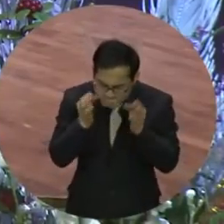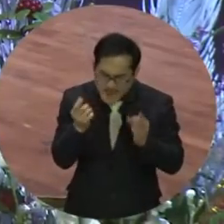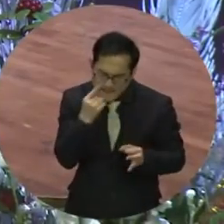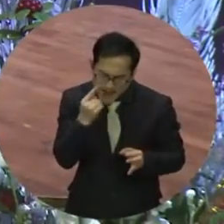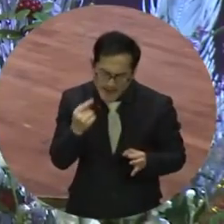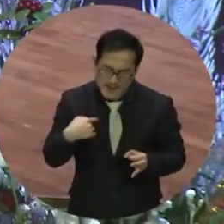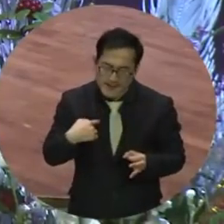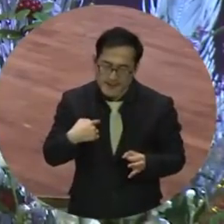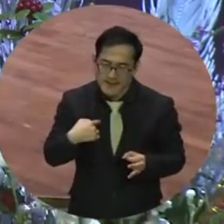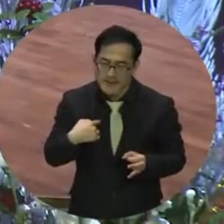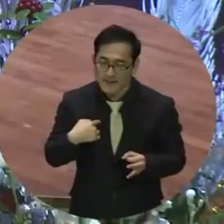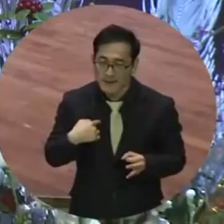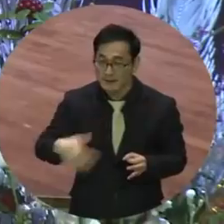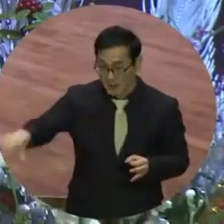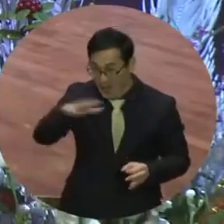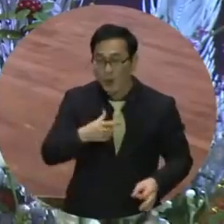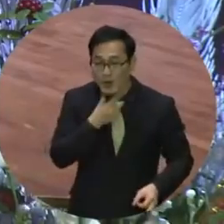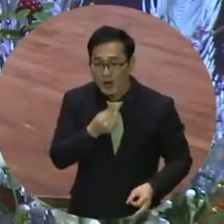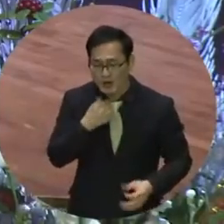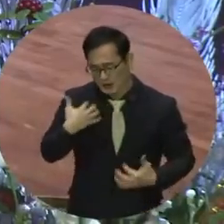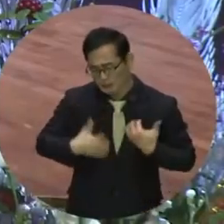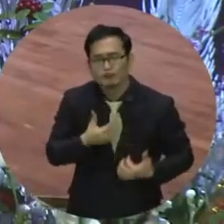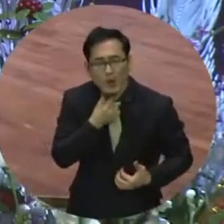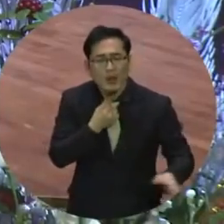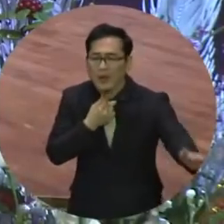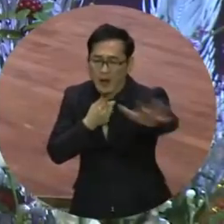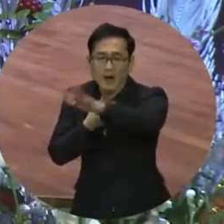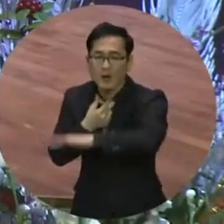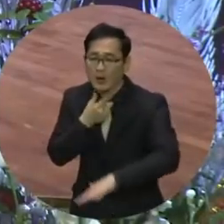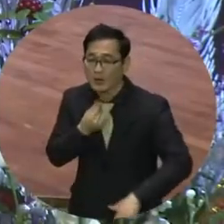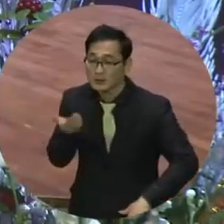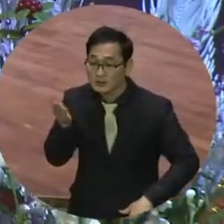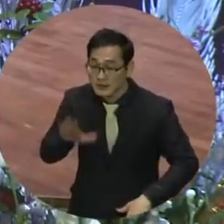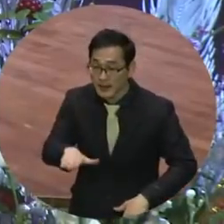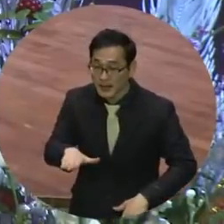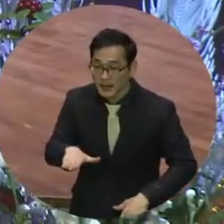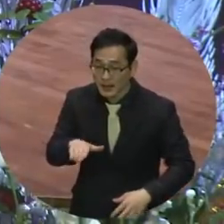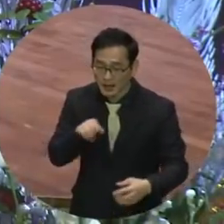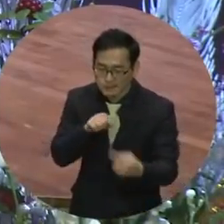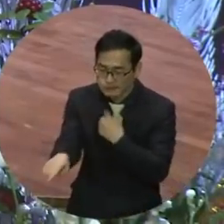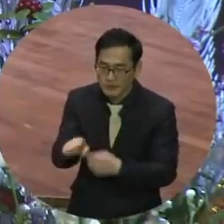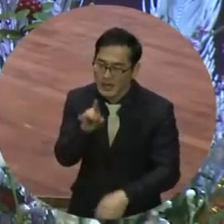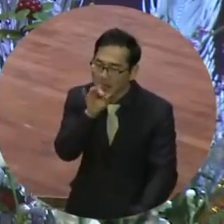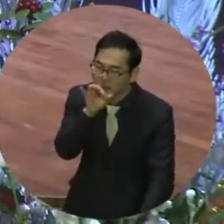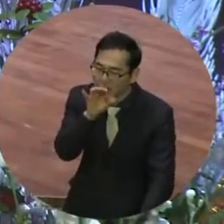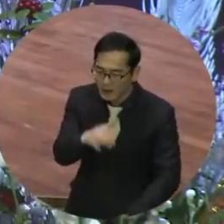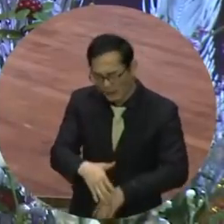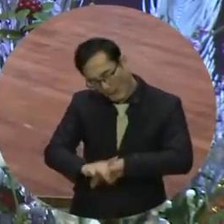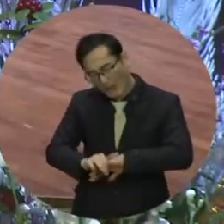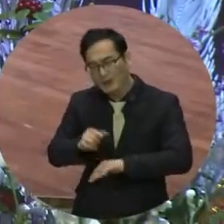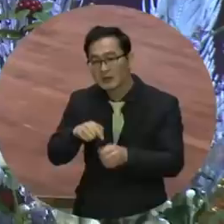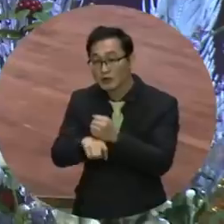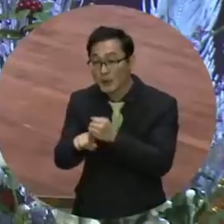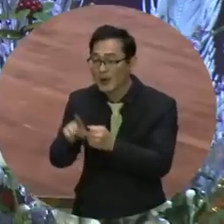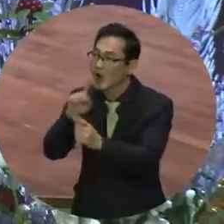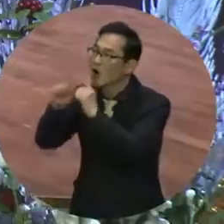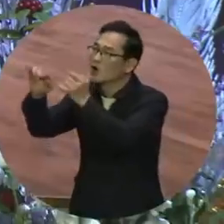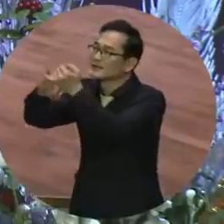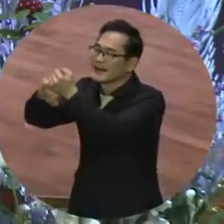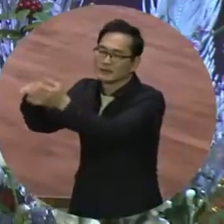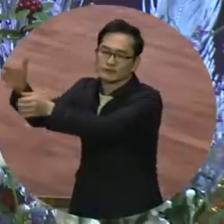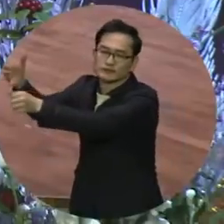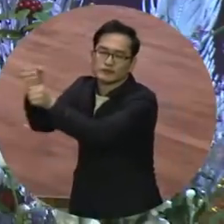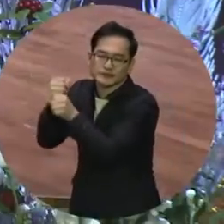싶죠. 다 즐겁게 살고 싶죠. 왜 안 되냐? 언약 붙잡는 기도가 없어서 그래요. 언약 붙잡는